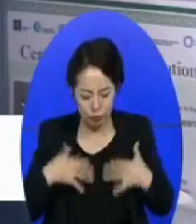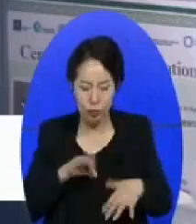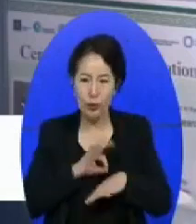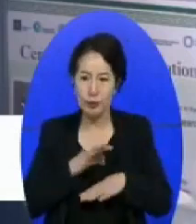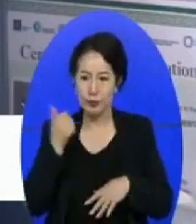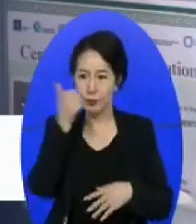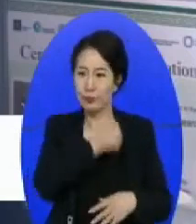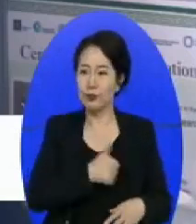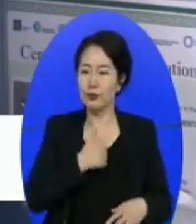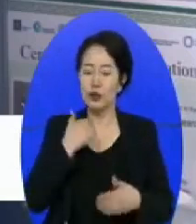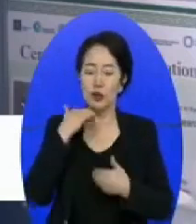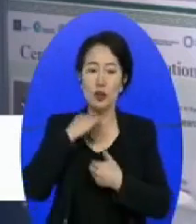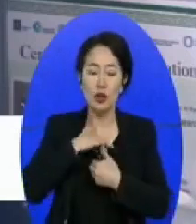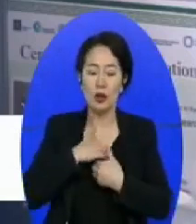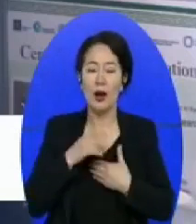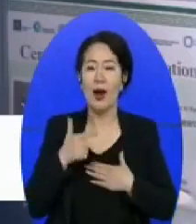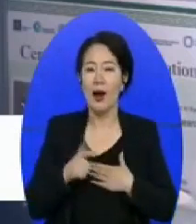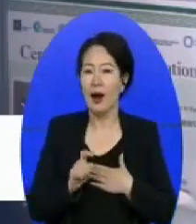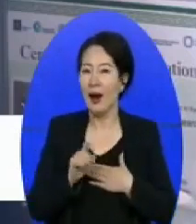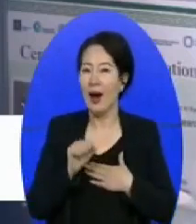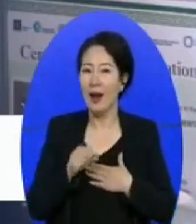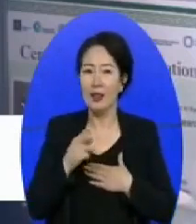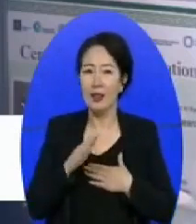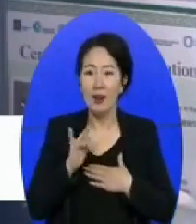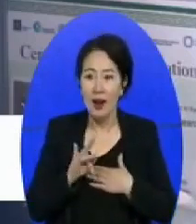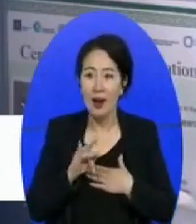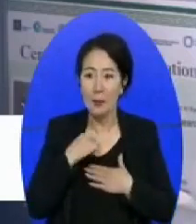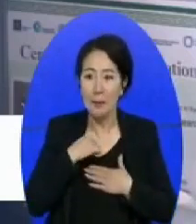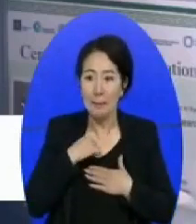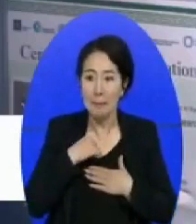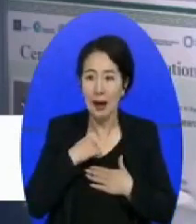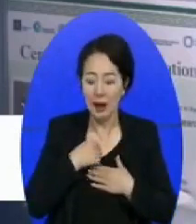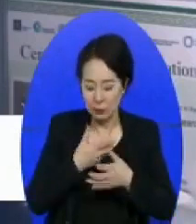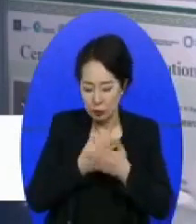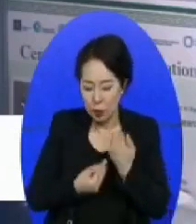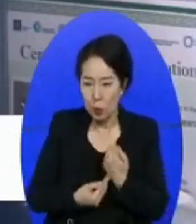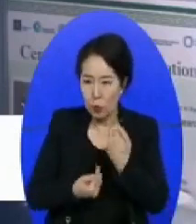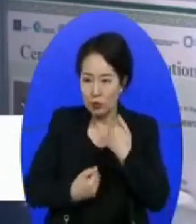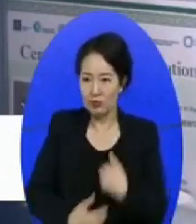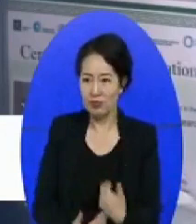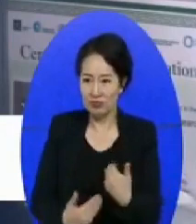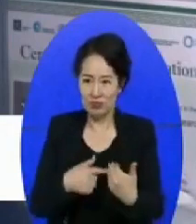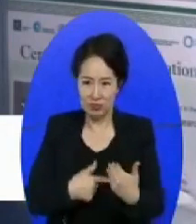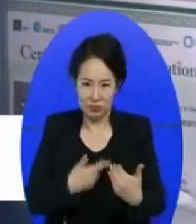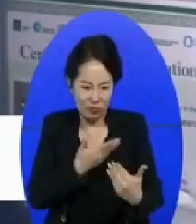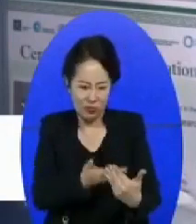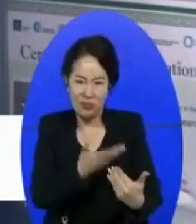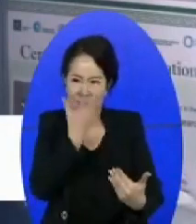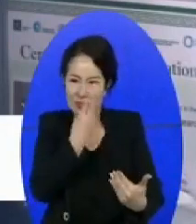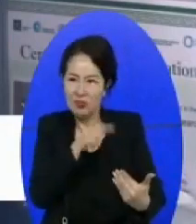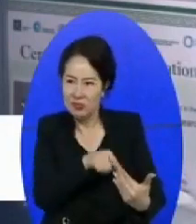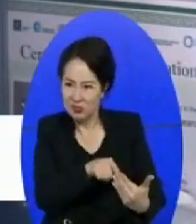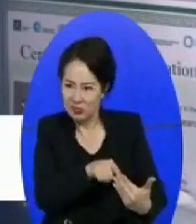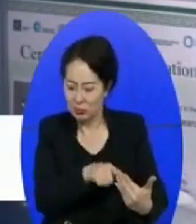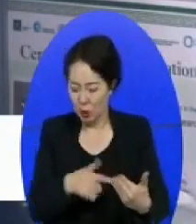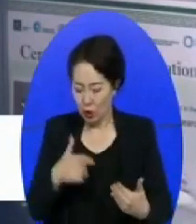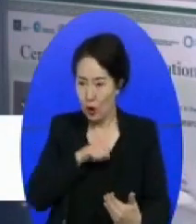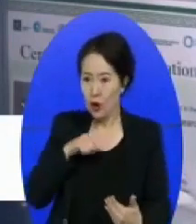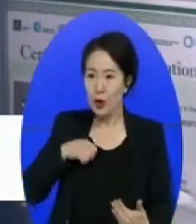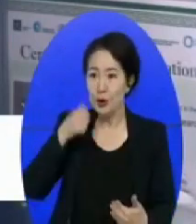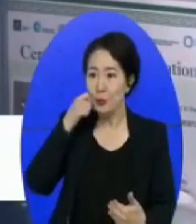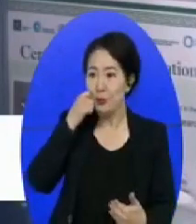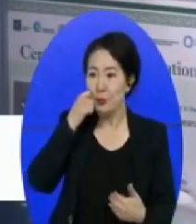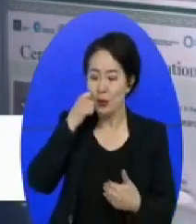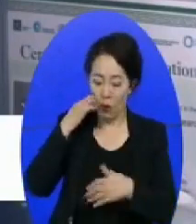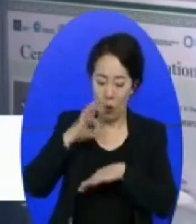хүнд нөгөө нэг халдварын голомт байна гэдэг бол эргээл тэр хүүхдтэй тэрийг нөгөө дамжуулах. Өөрийнх нь бид ингээ өвчлүүлэхгүй